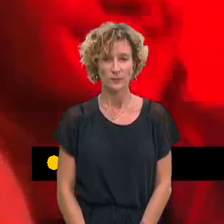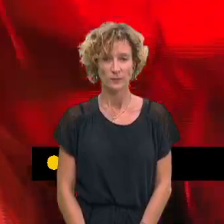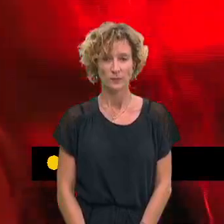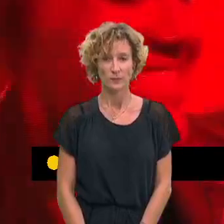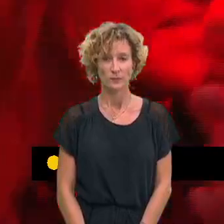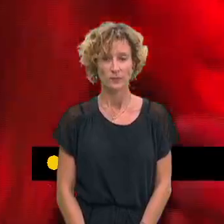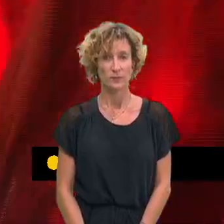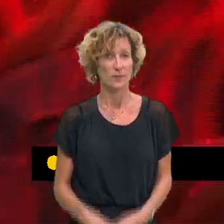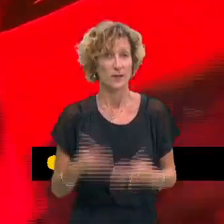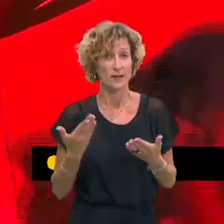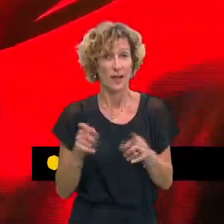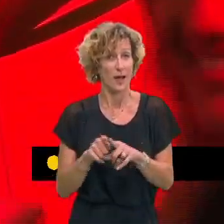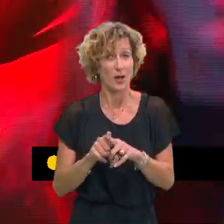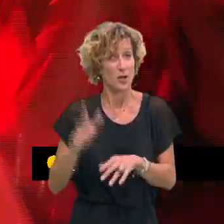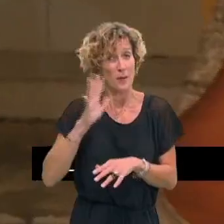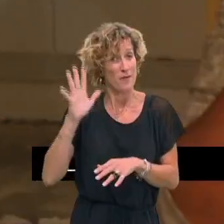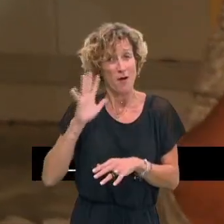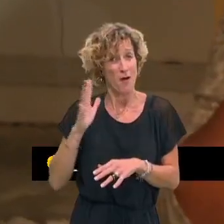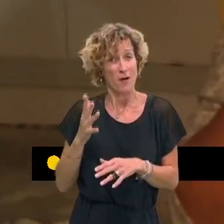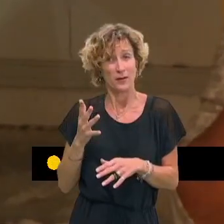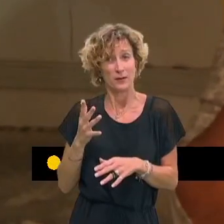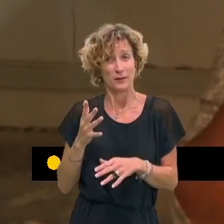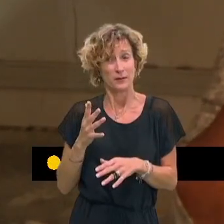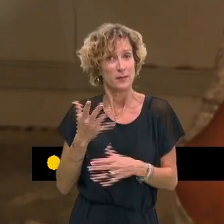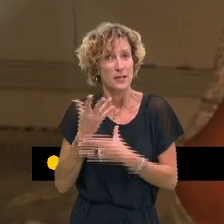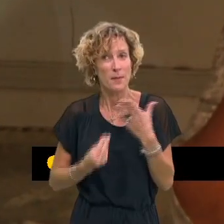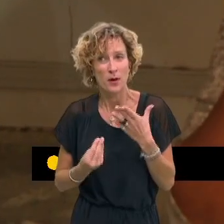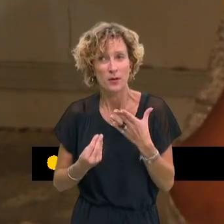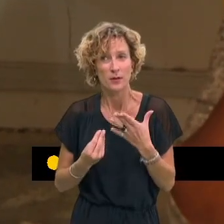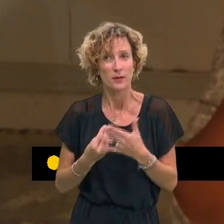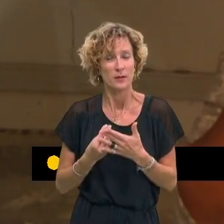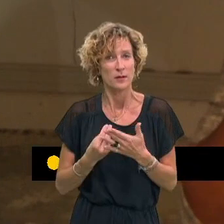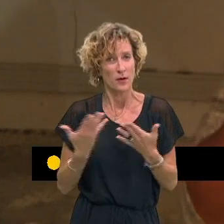À l'ancienne, comme on aime. Ça manque.